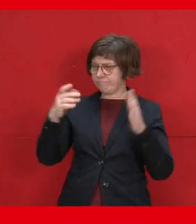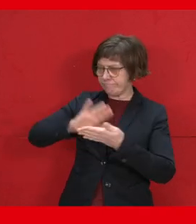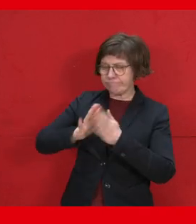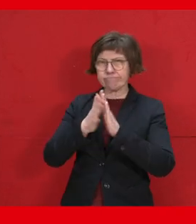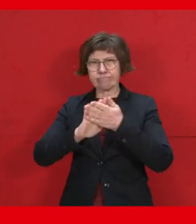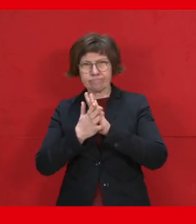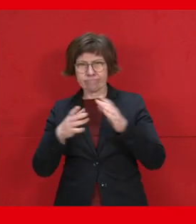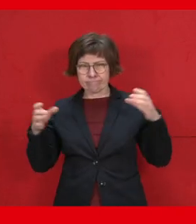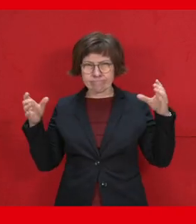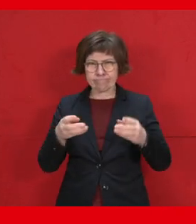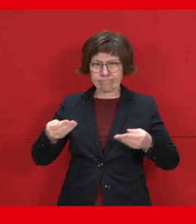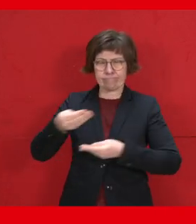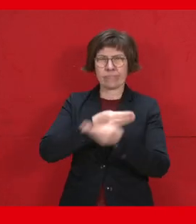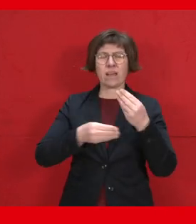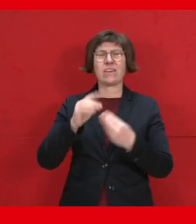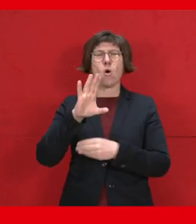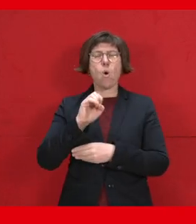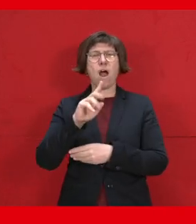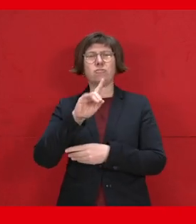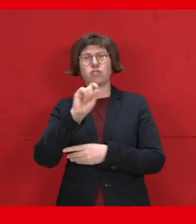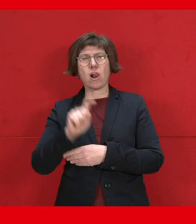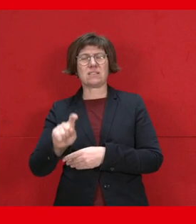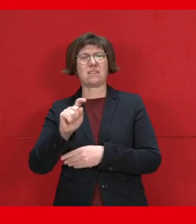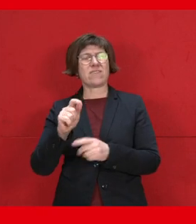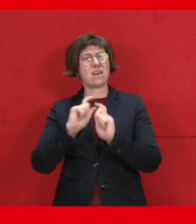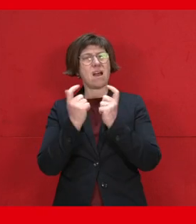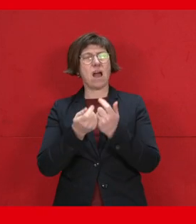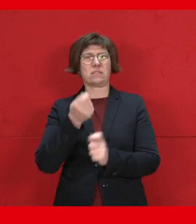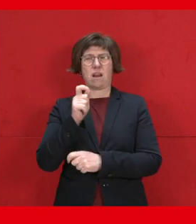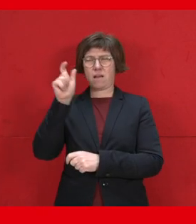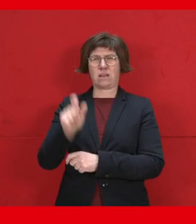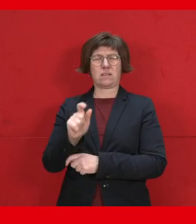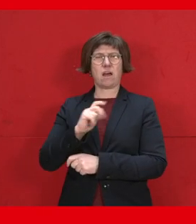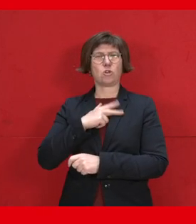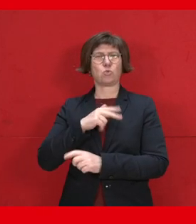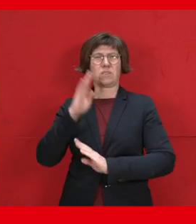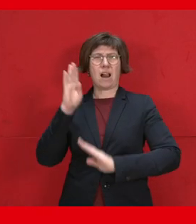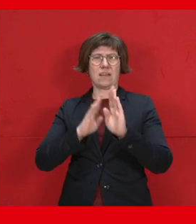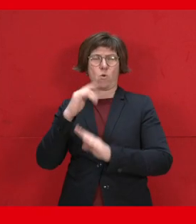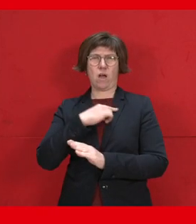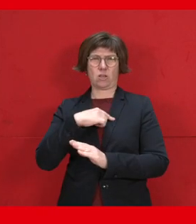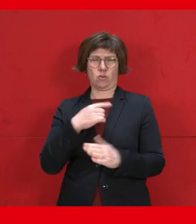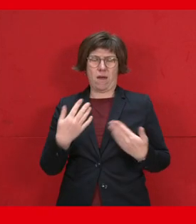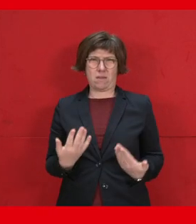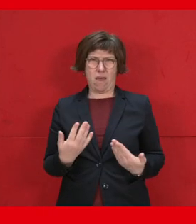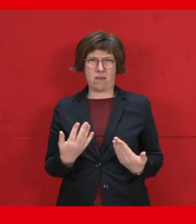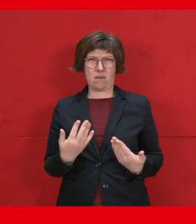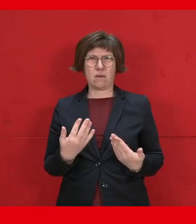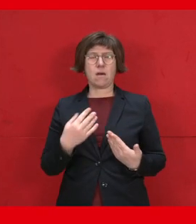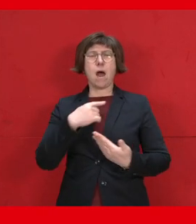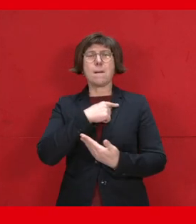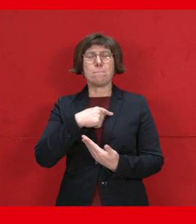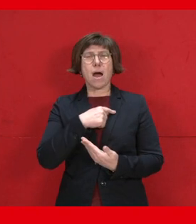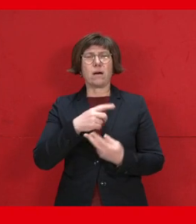zusammengefunden haben, um Olaf Scholz zum Kanzlerkandidaten der Sozialdemokratischen Partei zu machen. Die Partei,